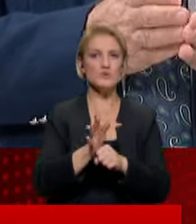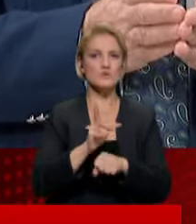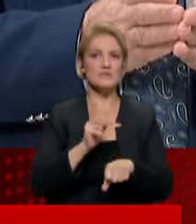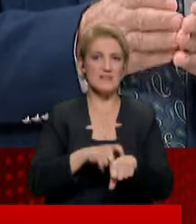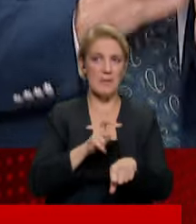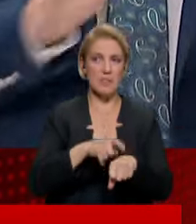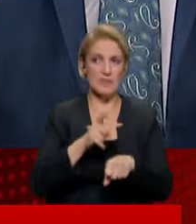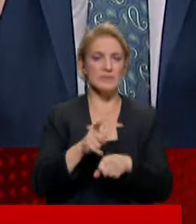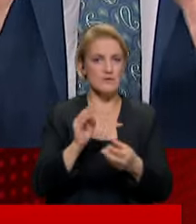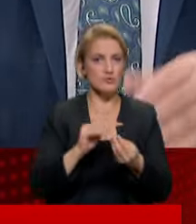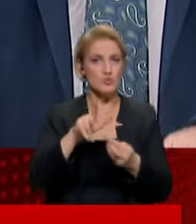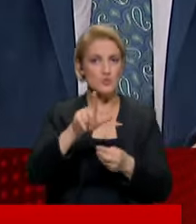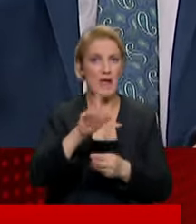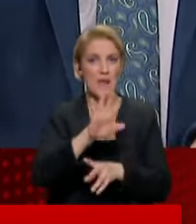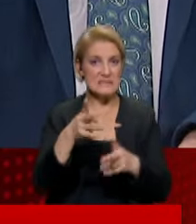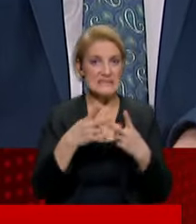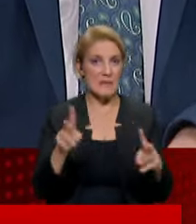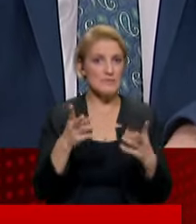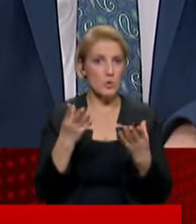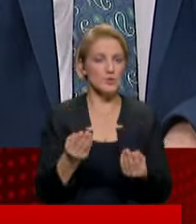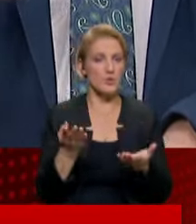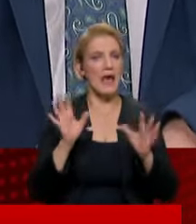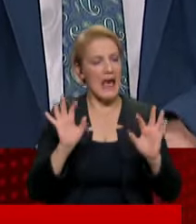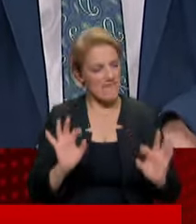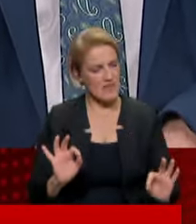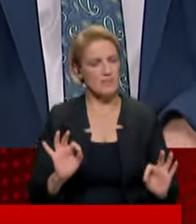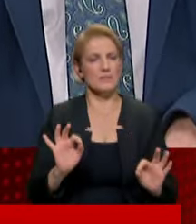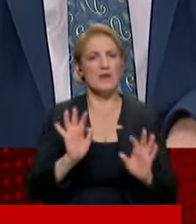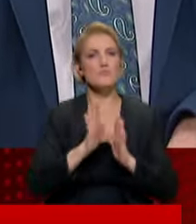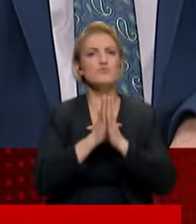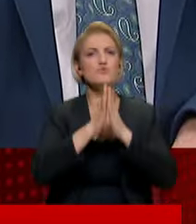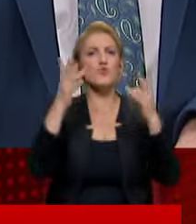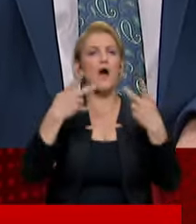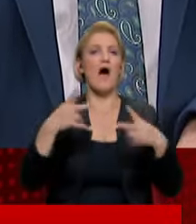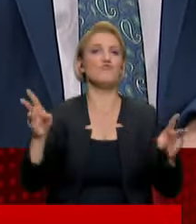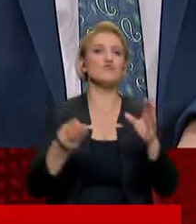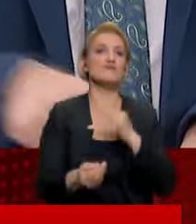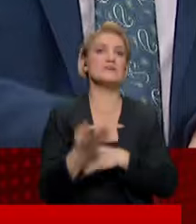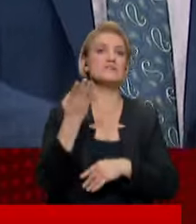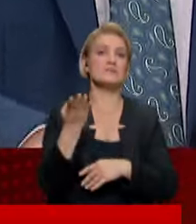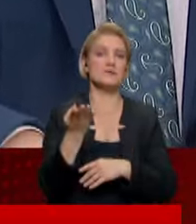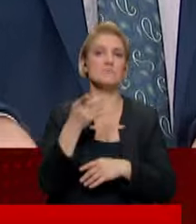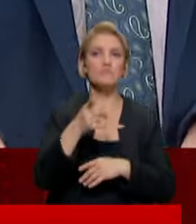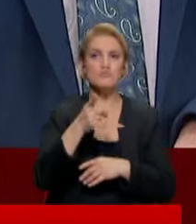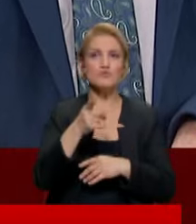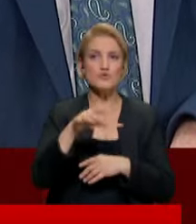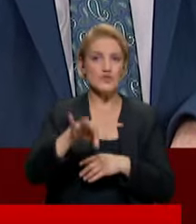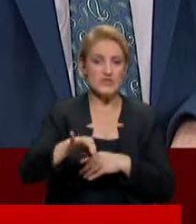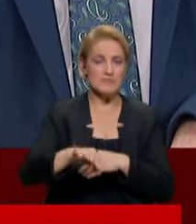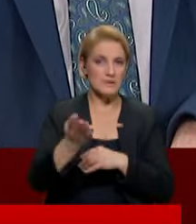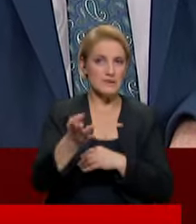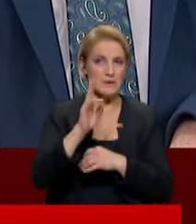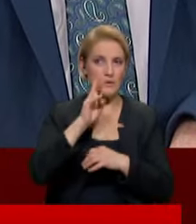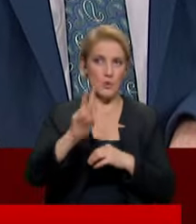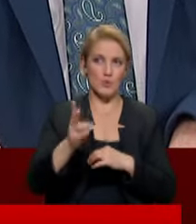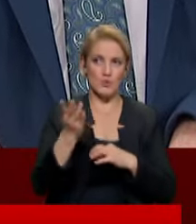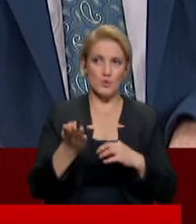serbest mi bıraktık Evet pandemi gerekçesiyle büyük bir af çıkardık Biz ve bunun etkileri bugün